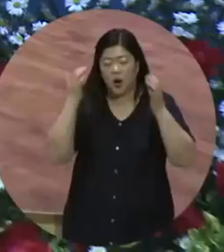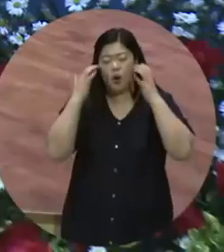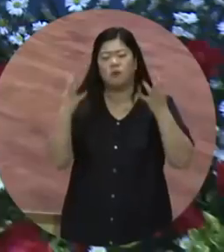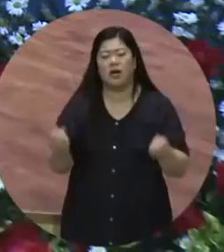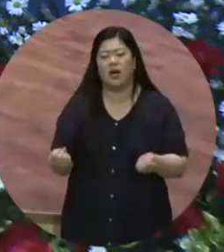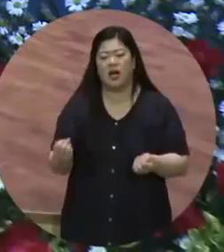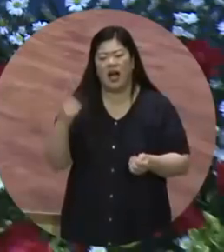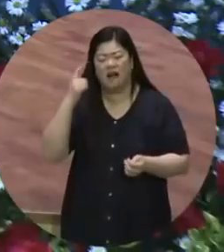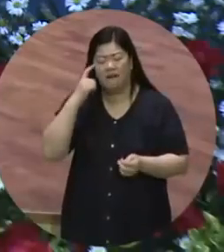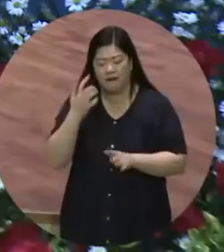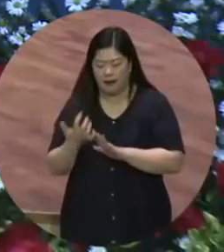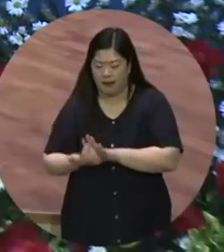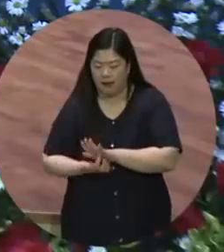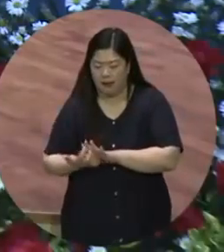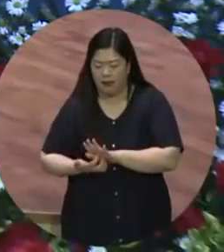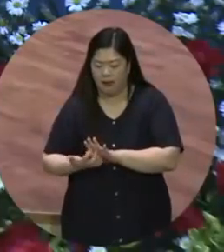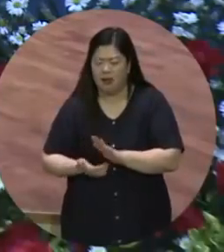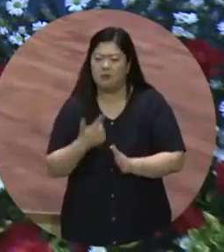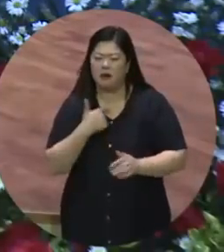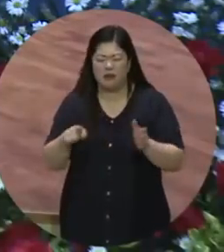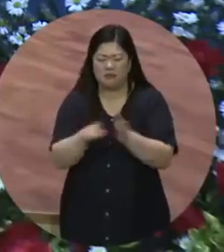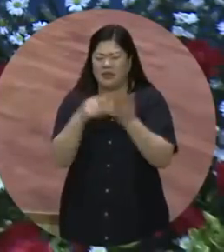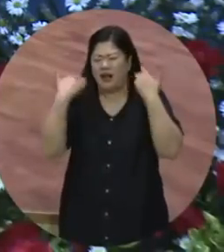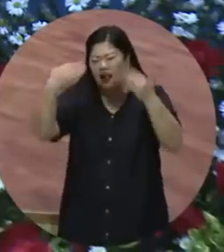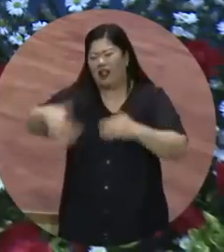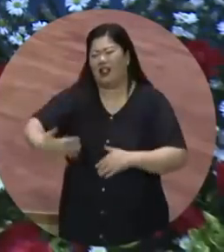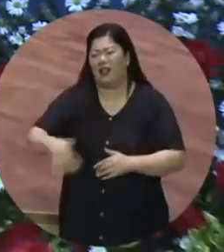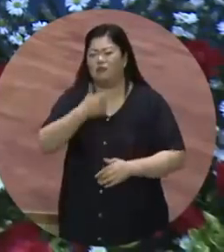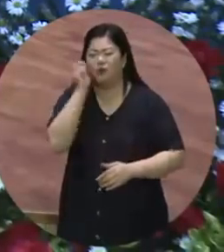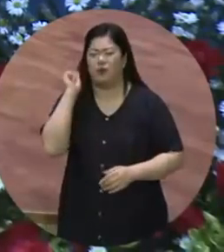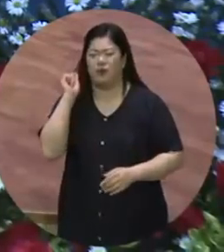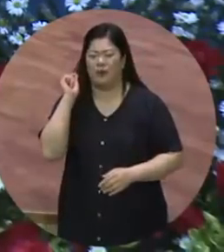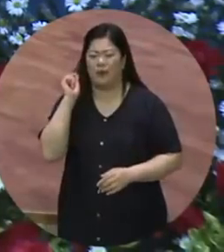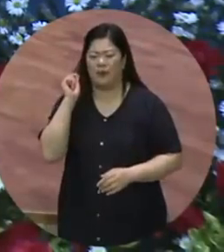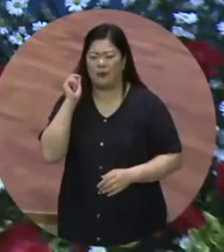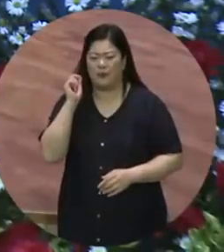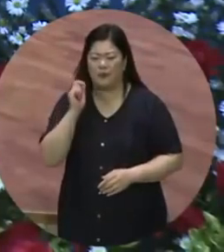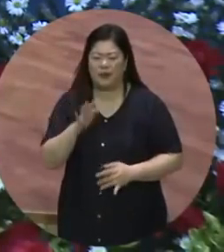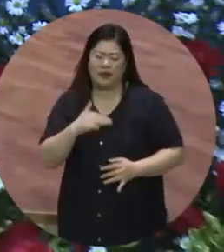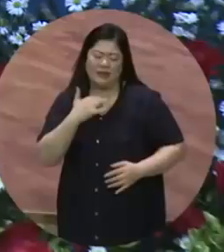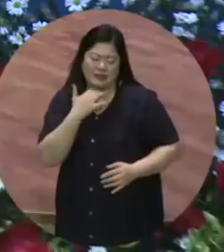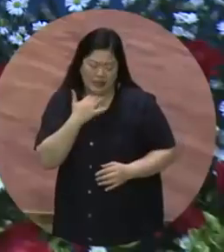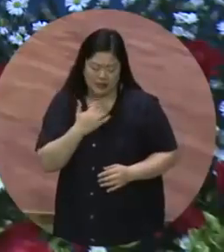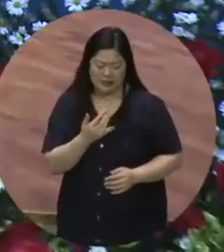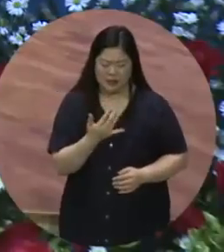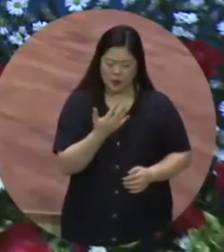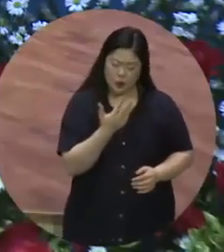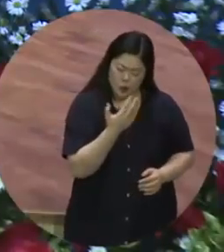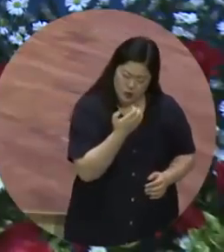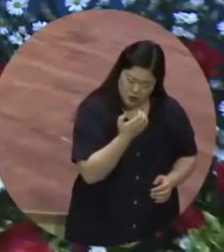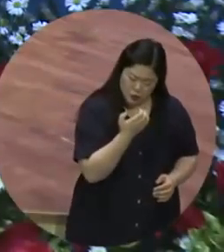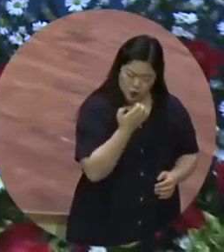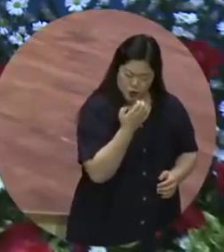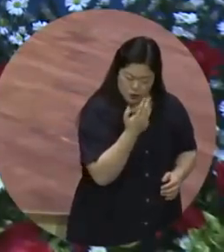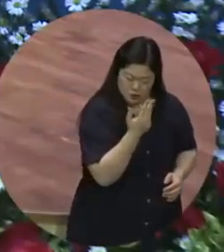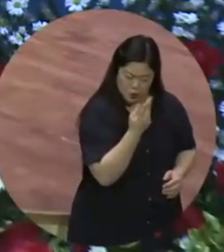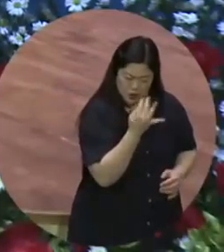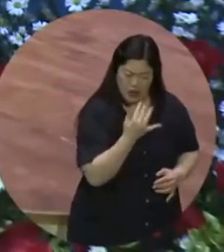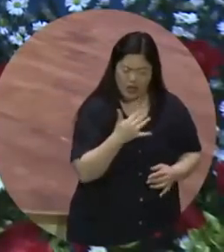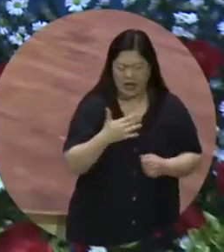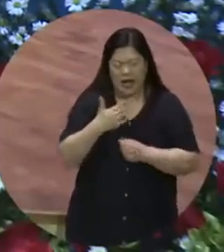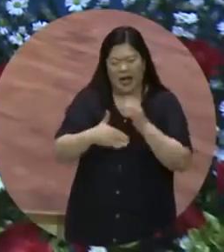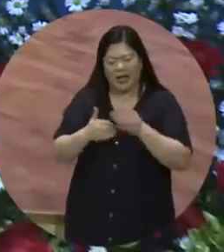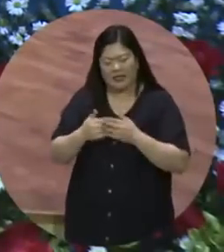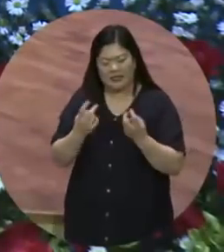당하고 많은 실패와 좌절을 겪었습니다. 그런데 100세가 됐을 때 하나님이 약속하신 이